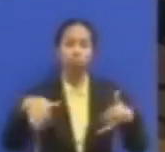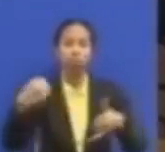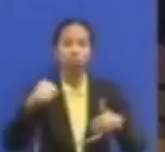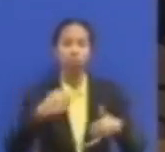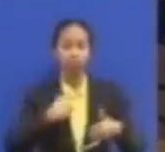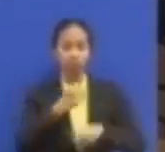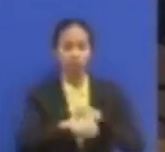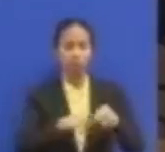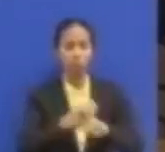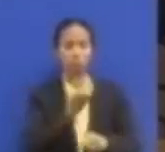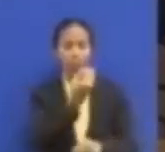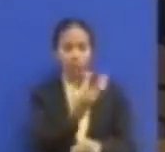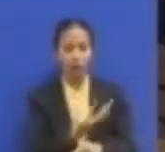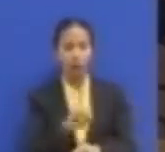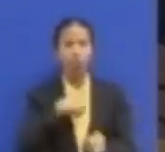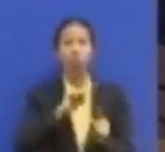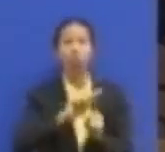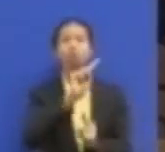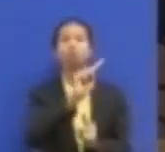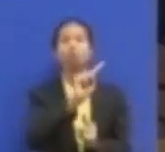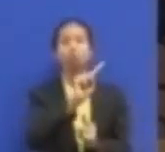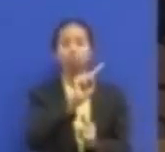ผมอันดับหนึ่ง